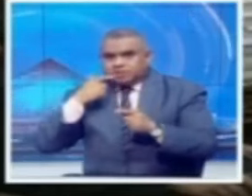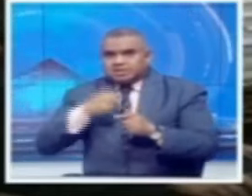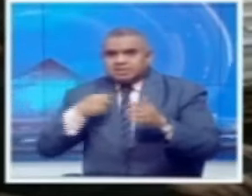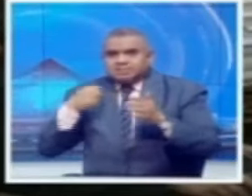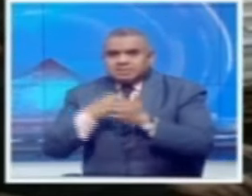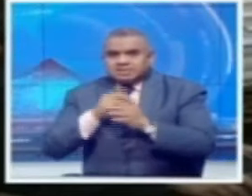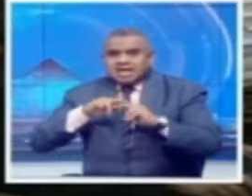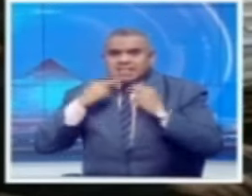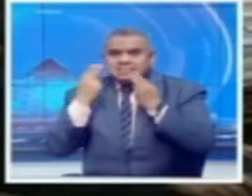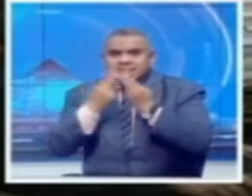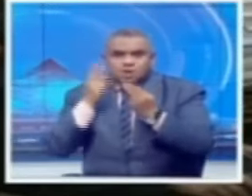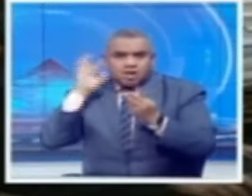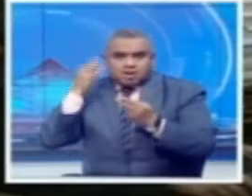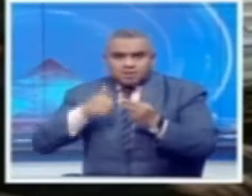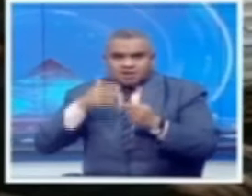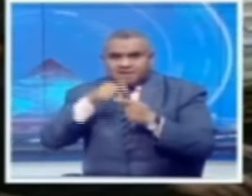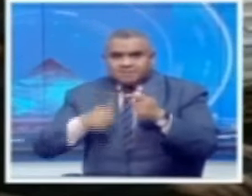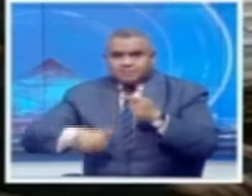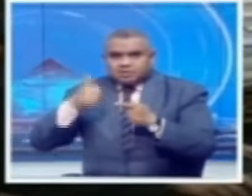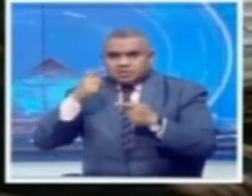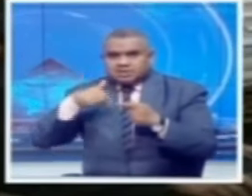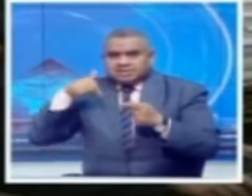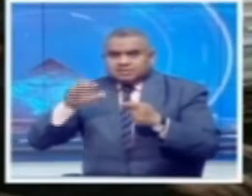ونتيجة المدارس الدولية بنسبة نجاح